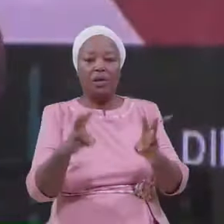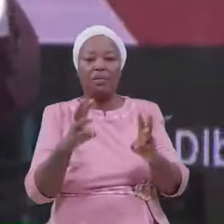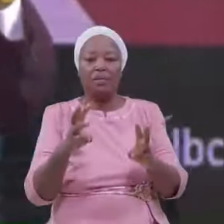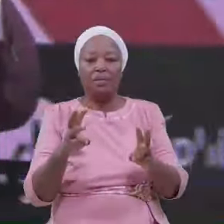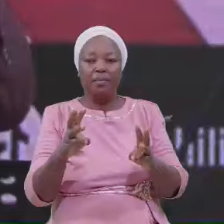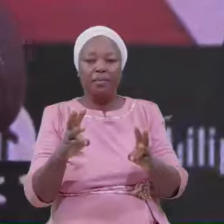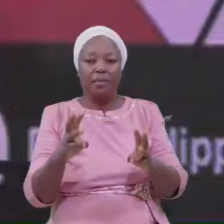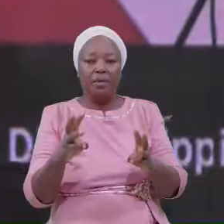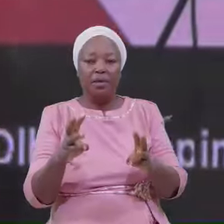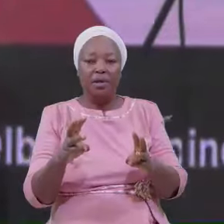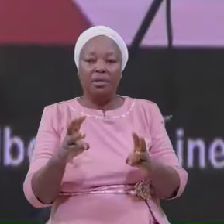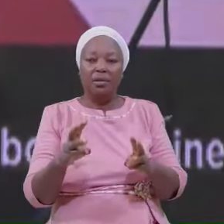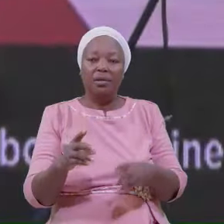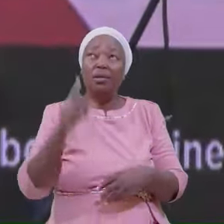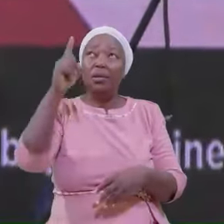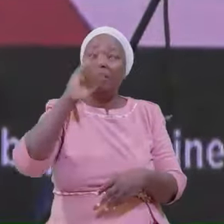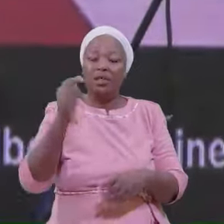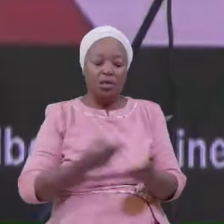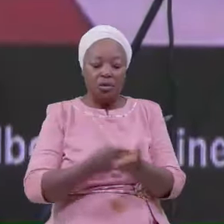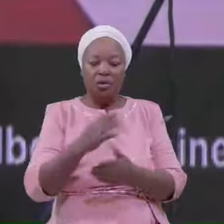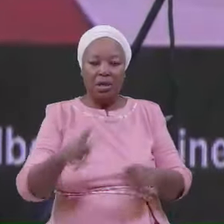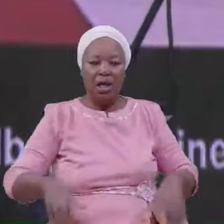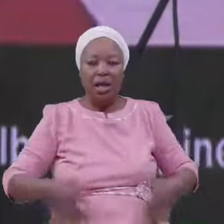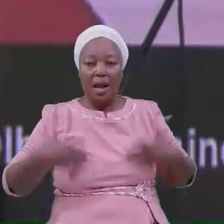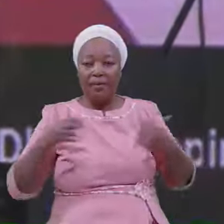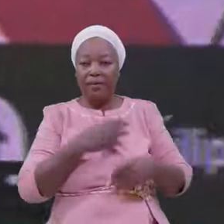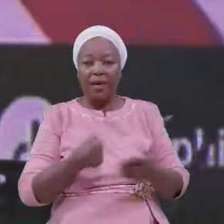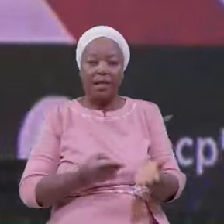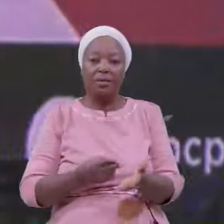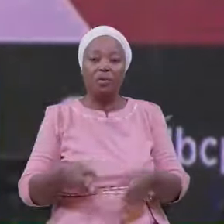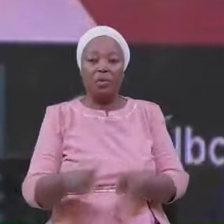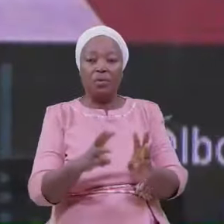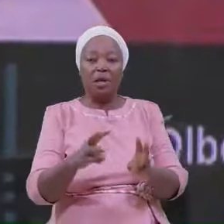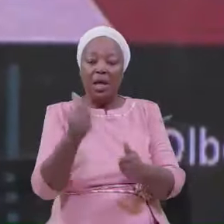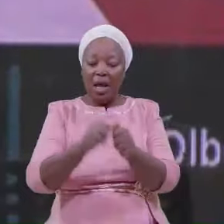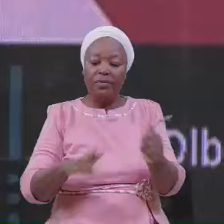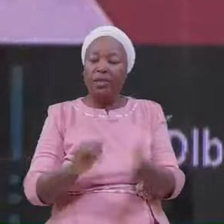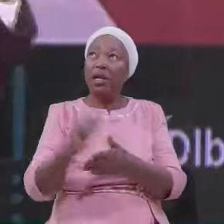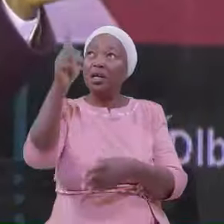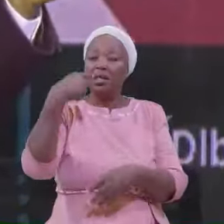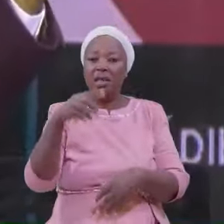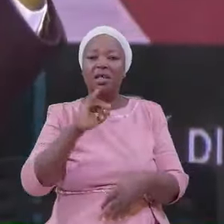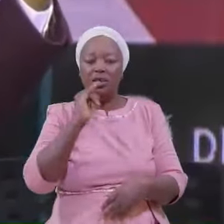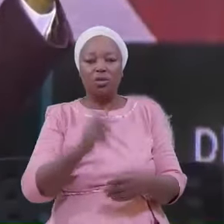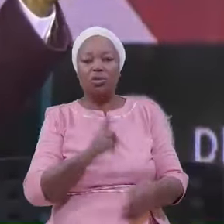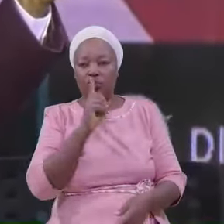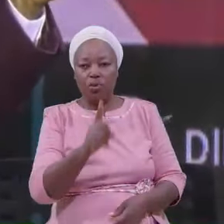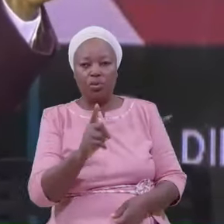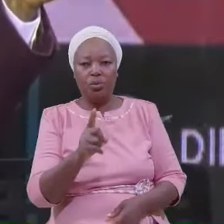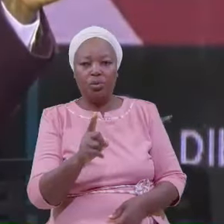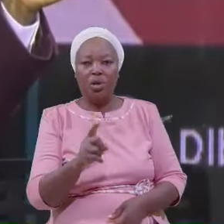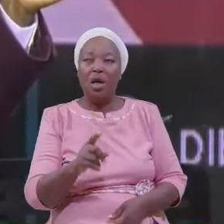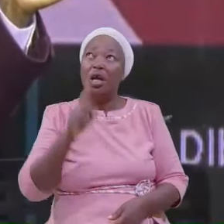katotohanan. Everything at ang daan. He says is true. Ang lahat ng sinabi niya ay katotohanan. It was true at that